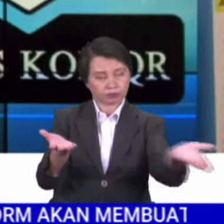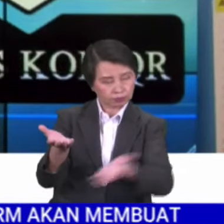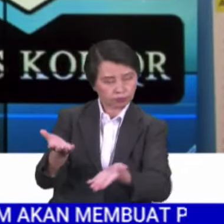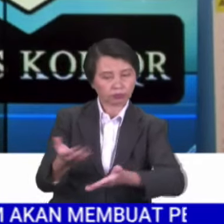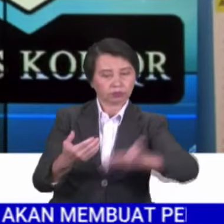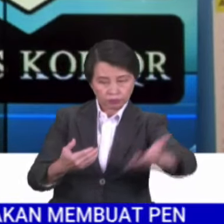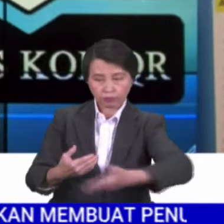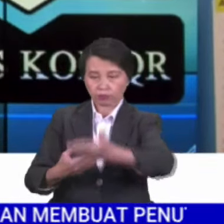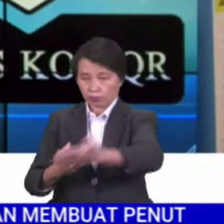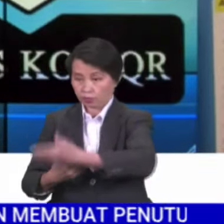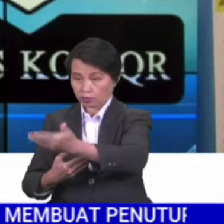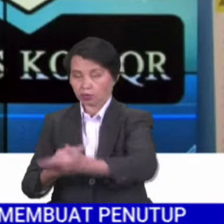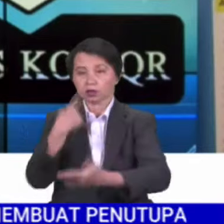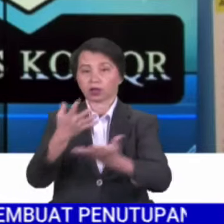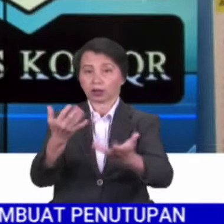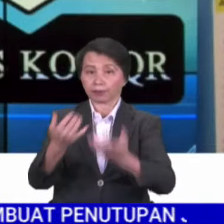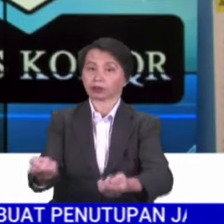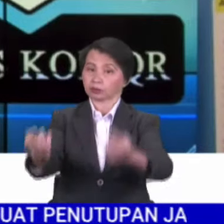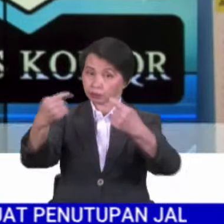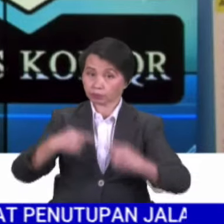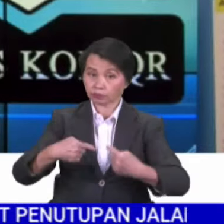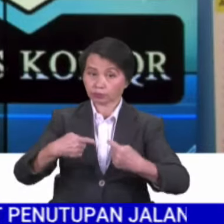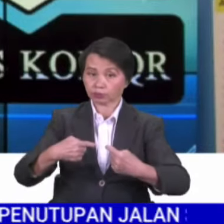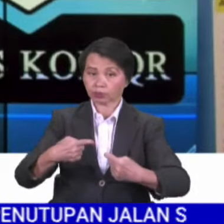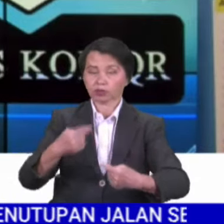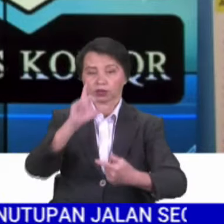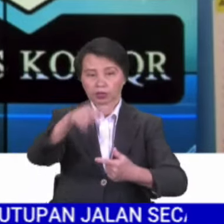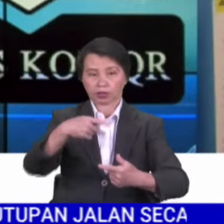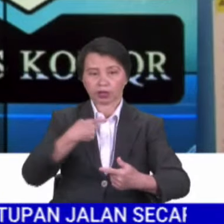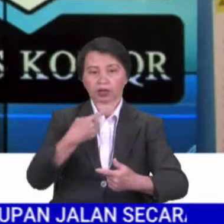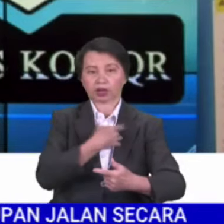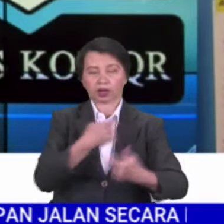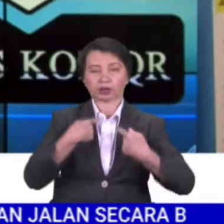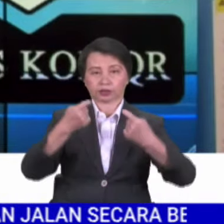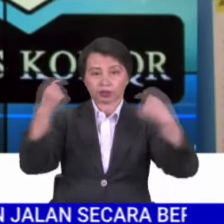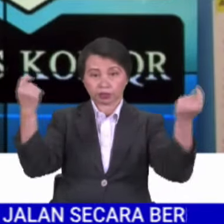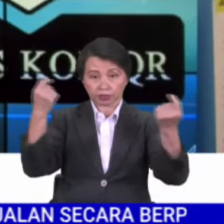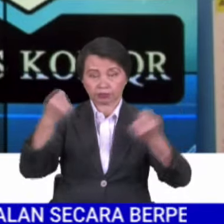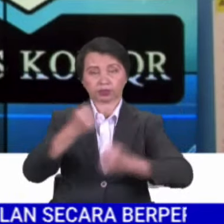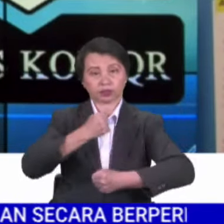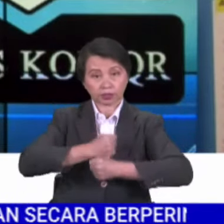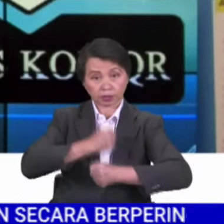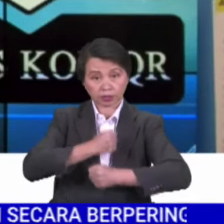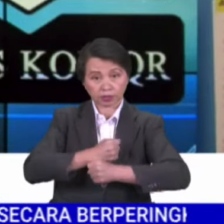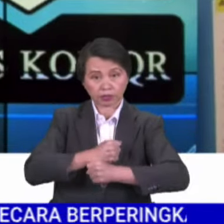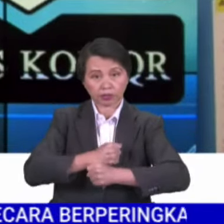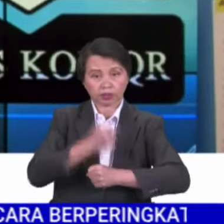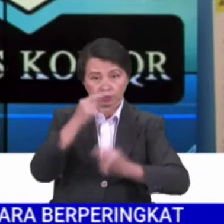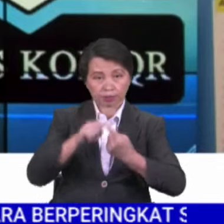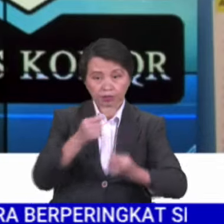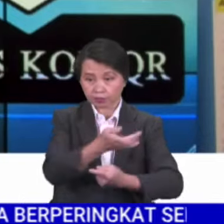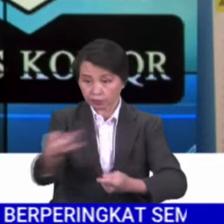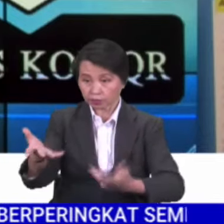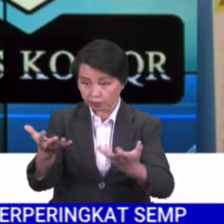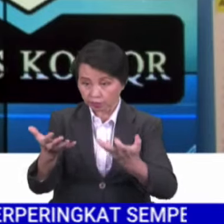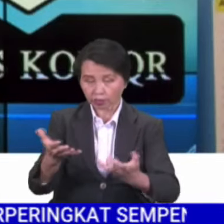mengalu-alukan kepada siapa yang ingin menghadirinya. Kemudian kita ada Carnival Kejaya, My Future Job, kepada yang